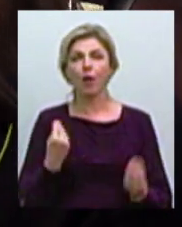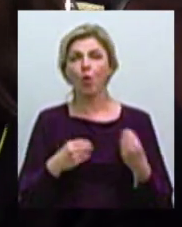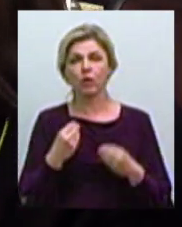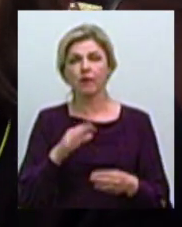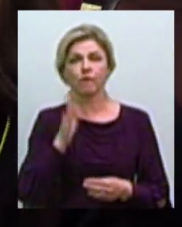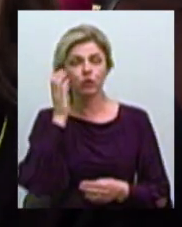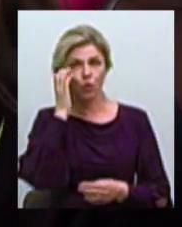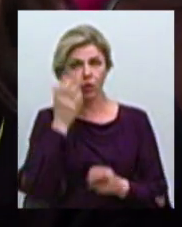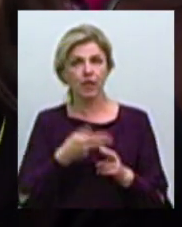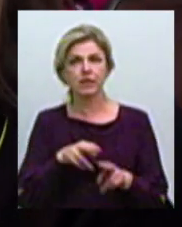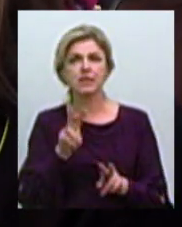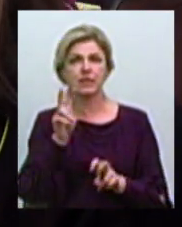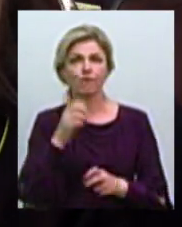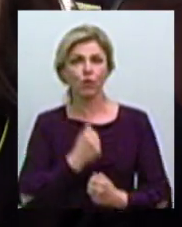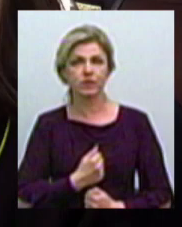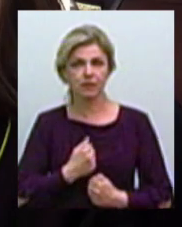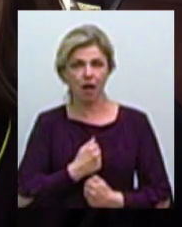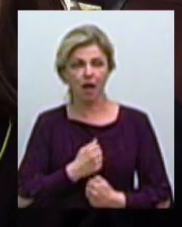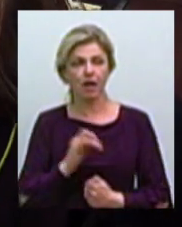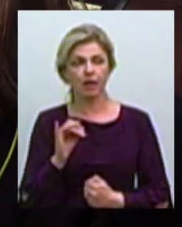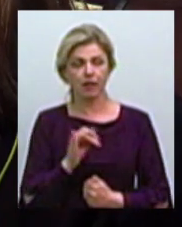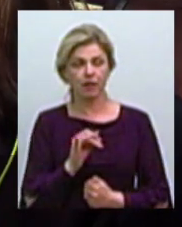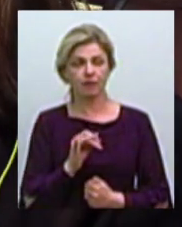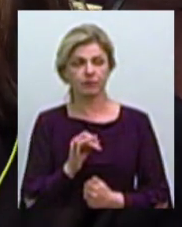як символ зла і це